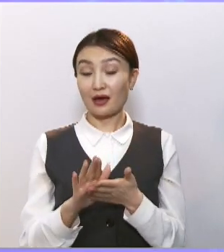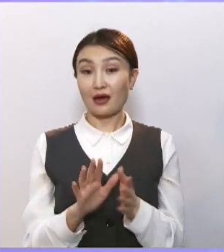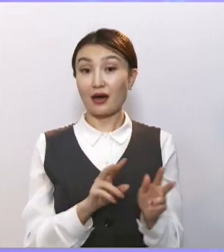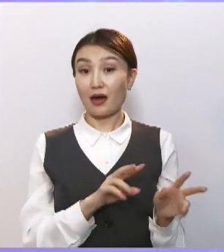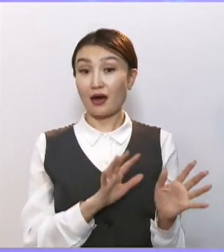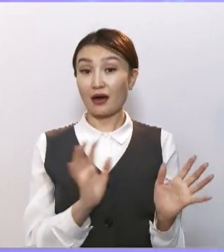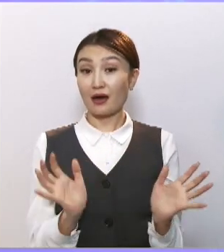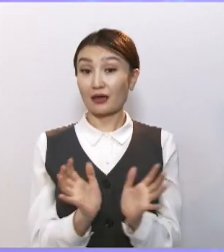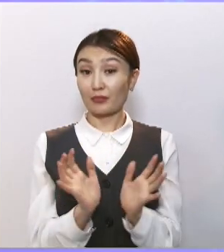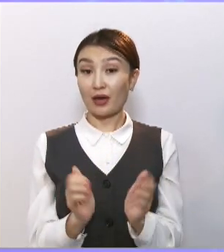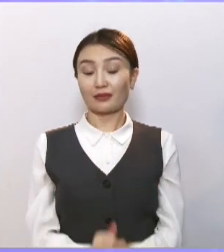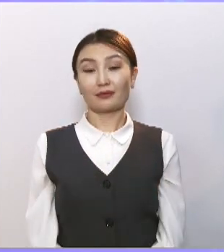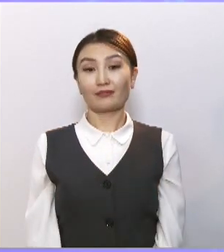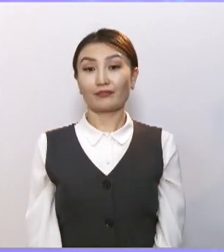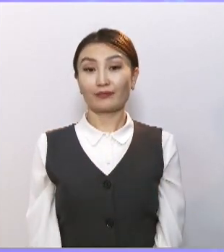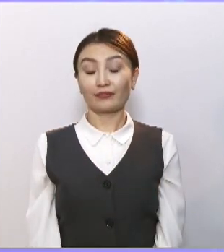кармайт.